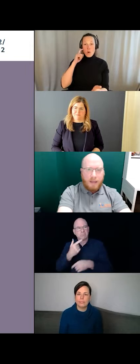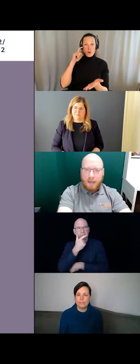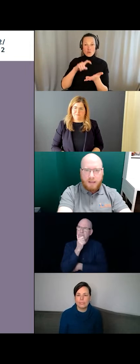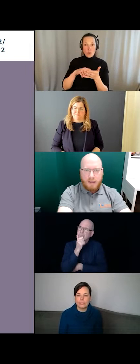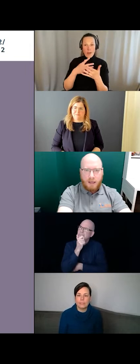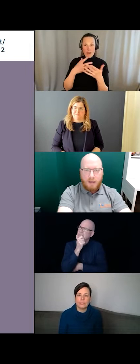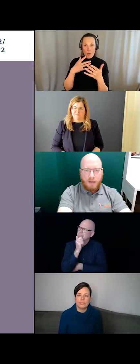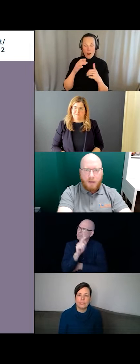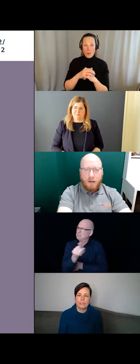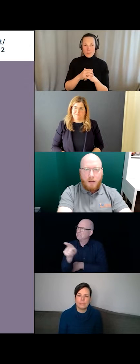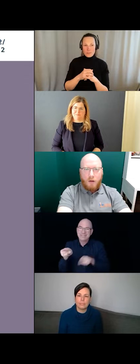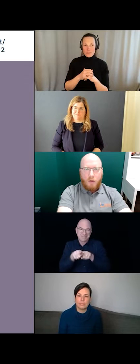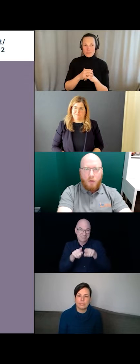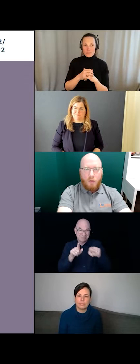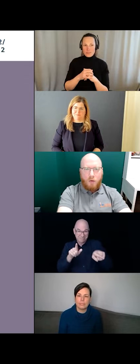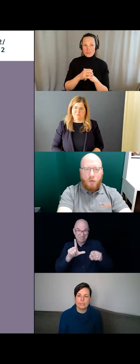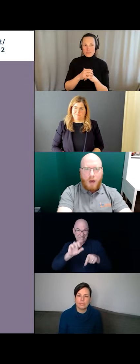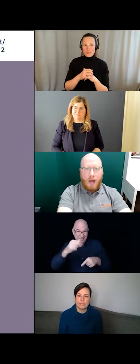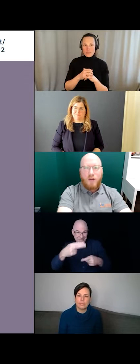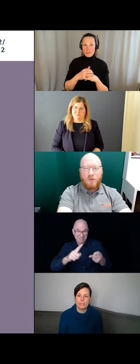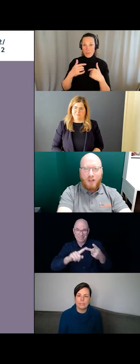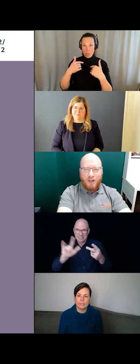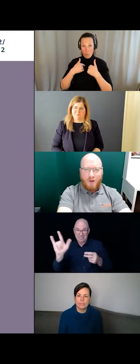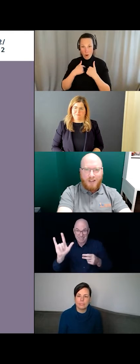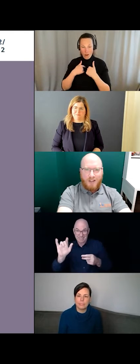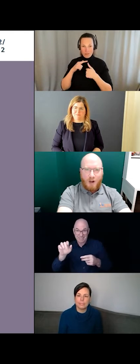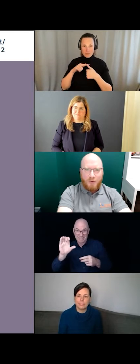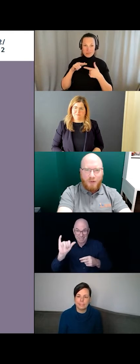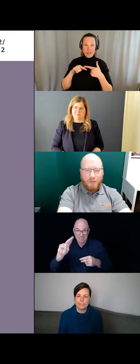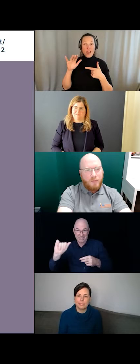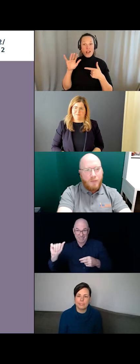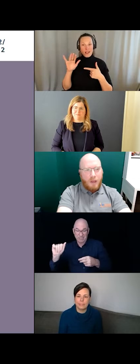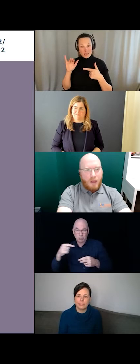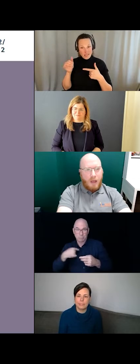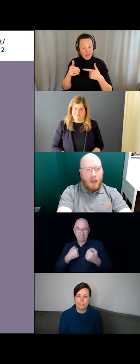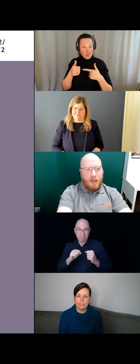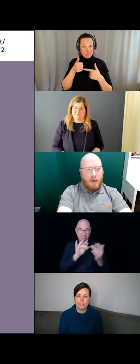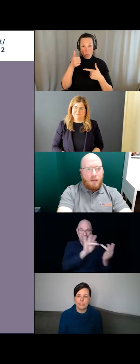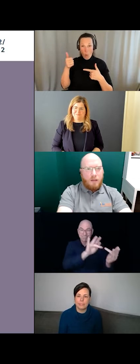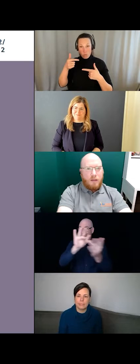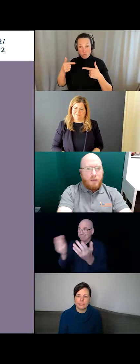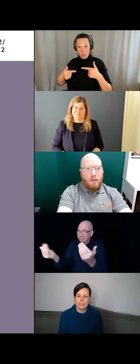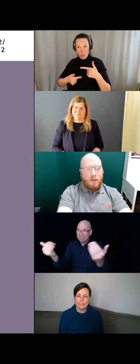Et j'ai réalisé qu'il y avait plus comme nous et Cynthia